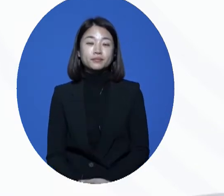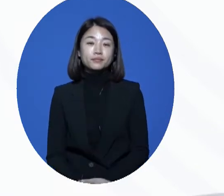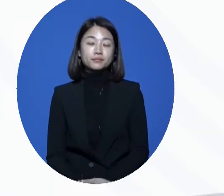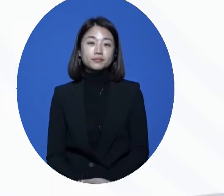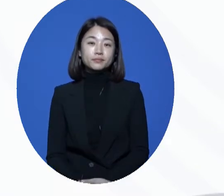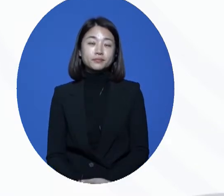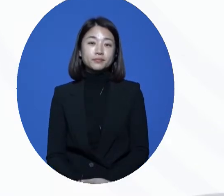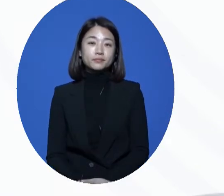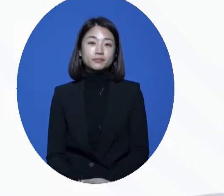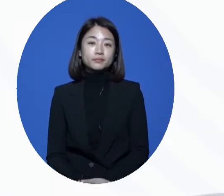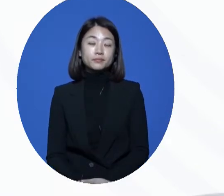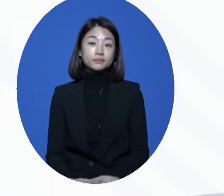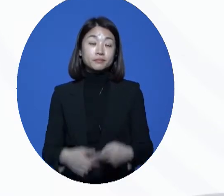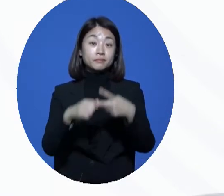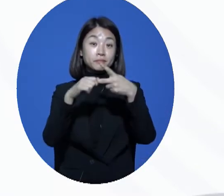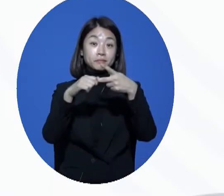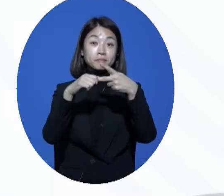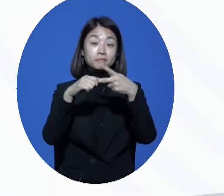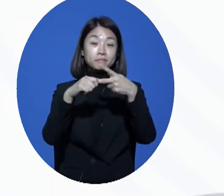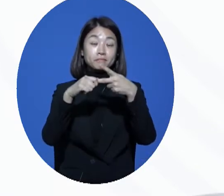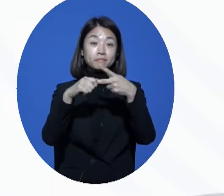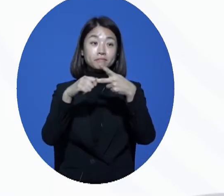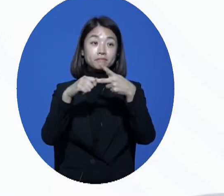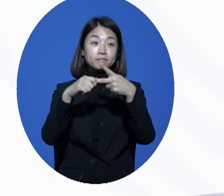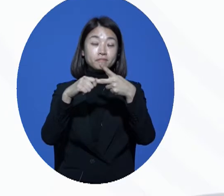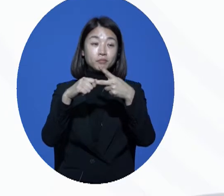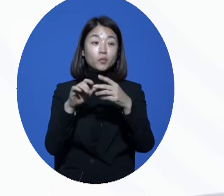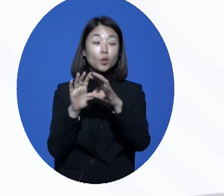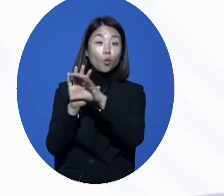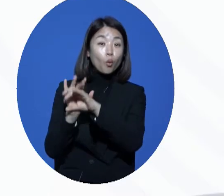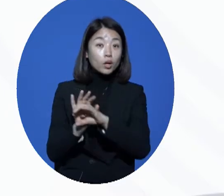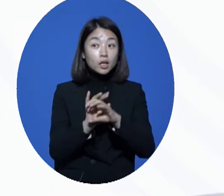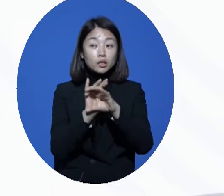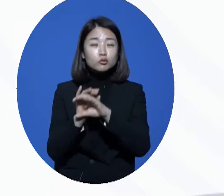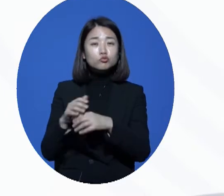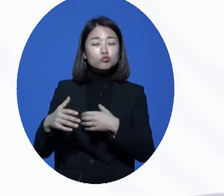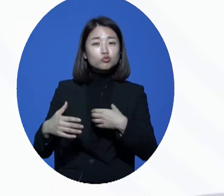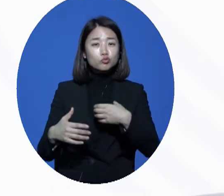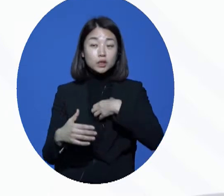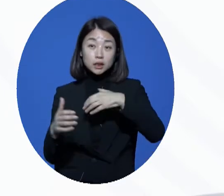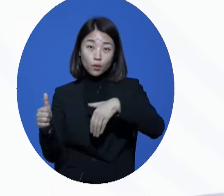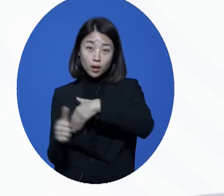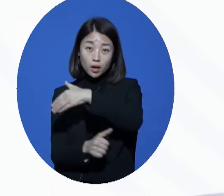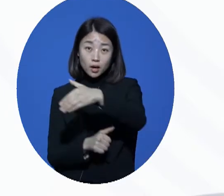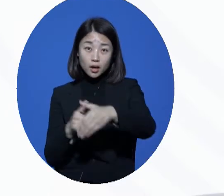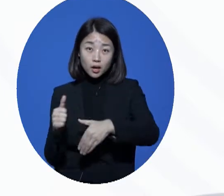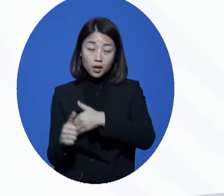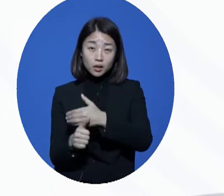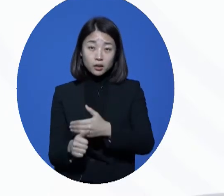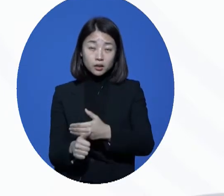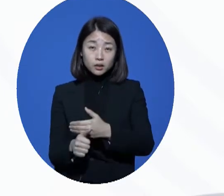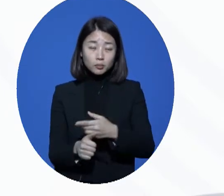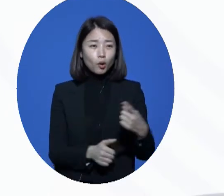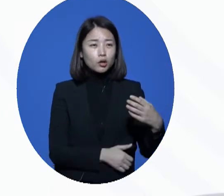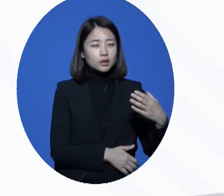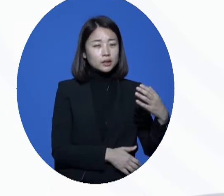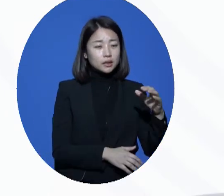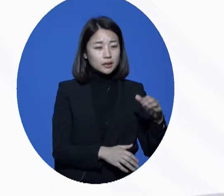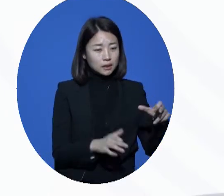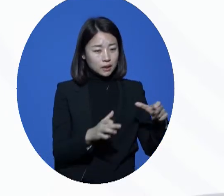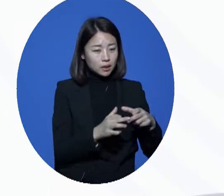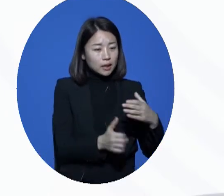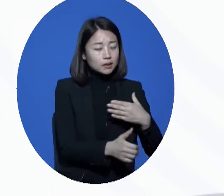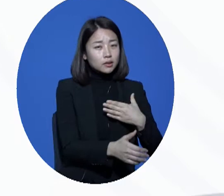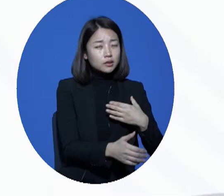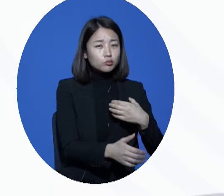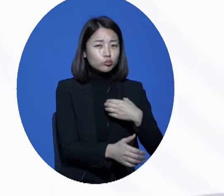합니다. 두 번째 단락에 있는 코로나19 위기에서 드러난 오래된 재난에 대해서